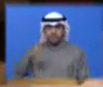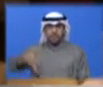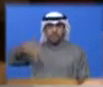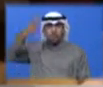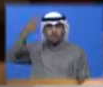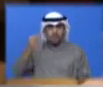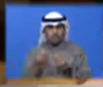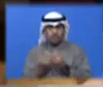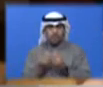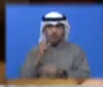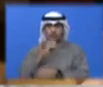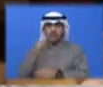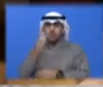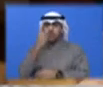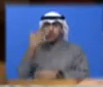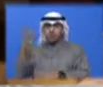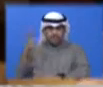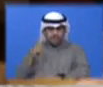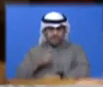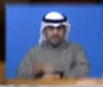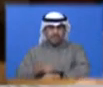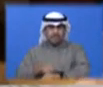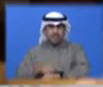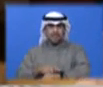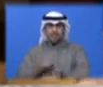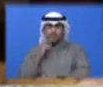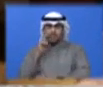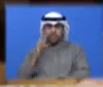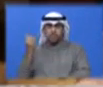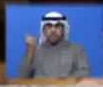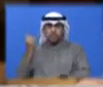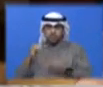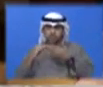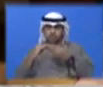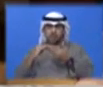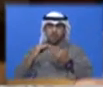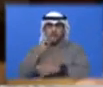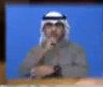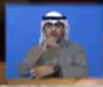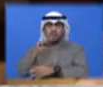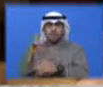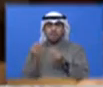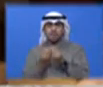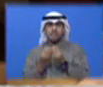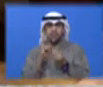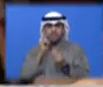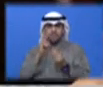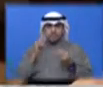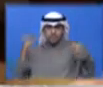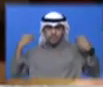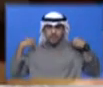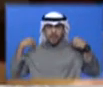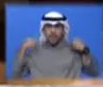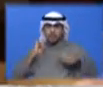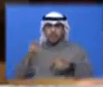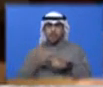الأسبوع. ووجودنا في هذا التجمع سيكون لنا قراءة تحليلية عن واقع النشاط البدني في دولة الكويت تفعيل